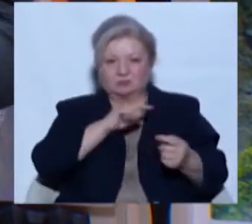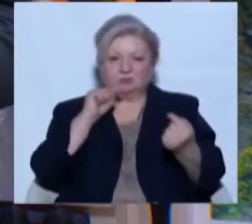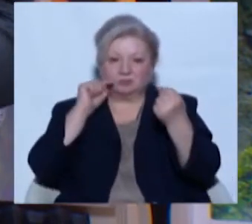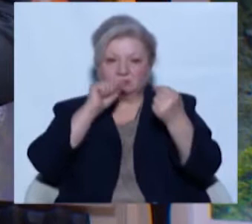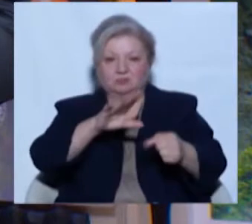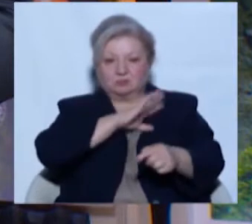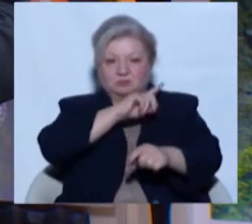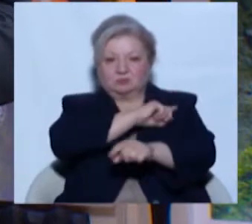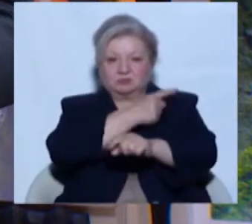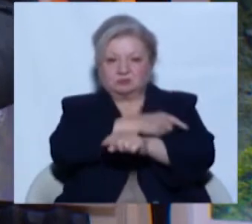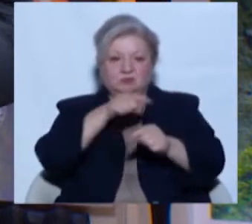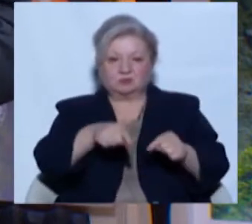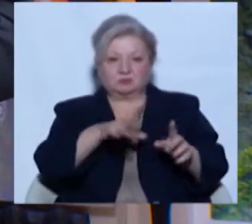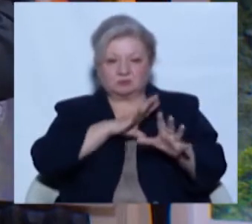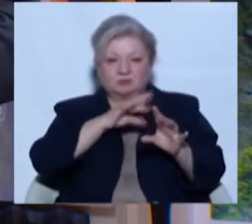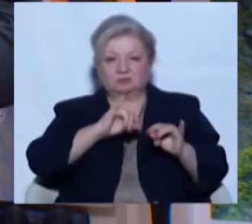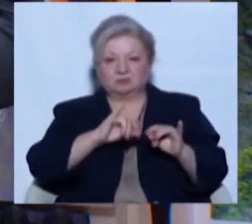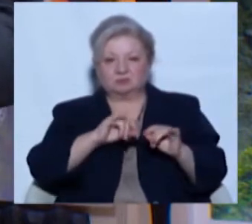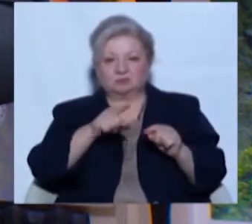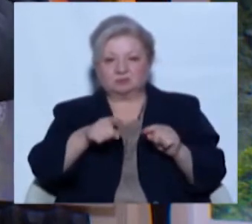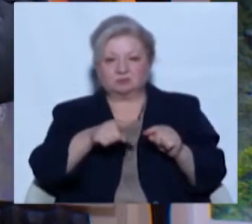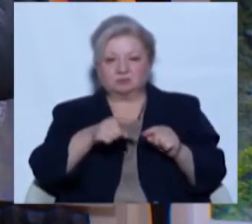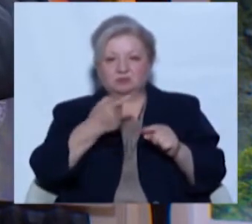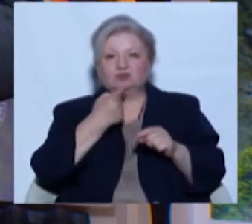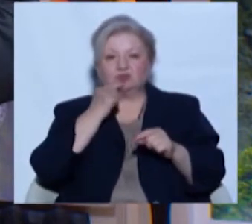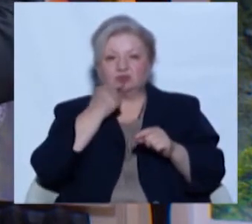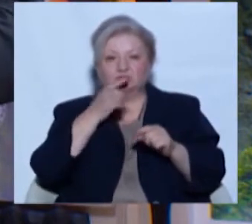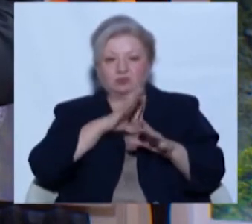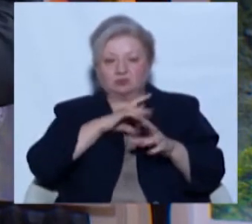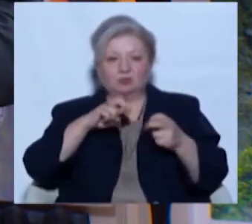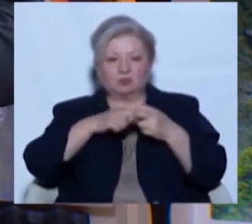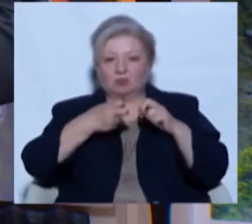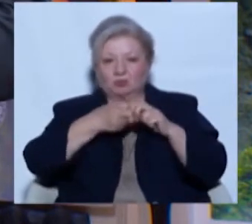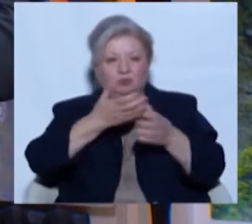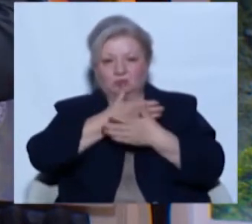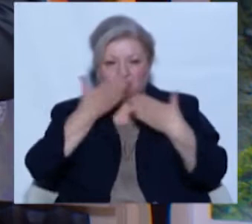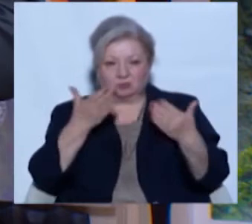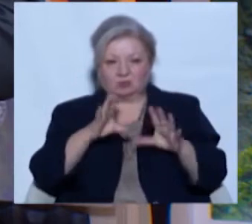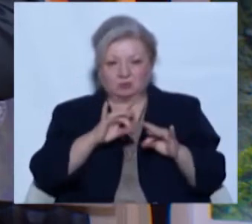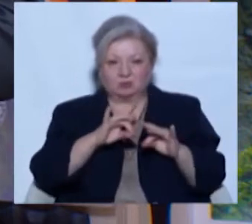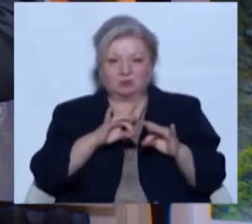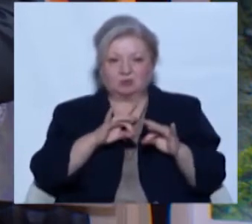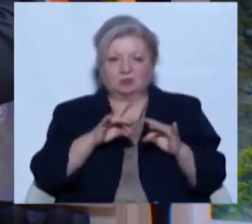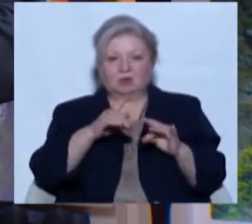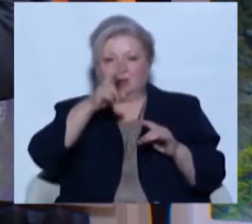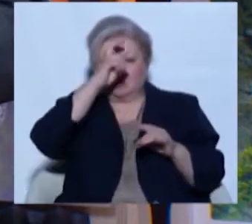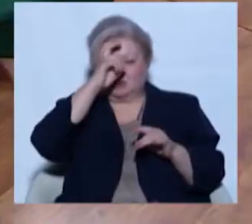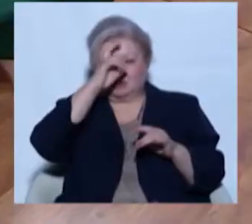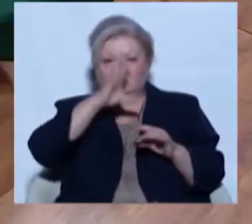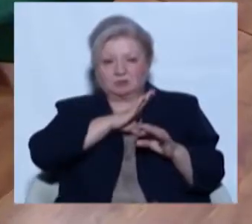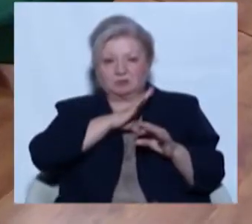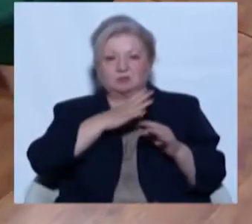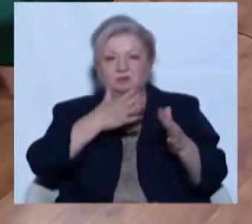დაუპირისპირა ძალა, თუმცა ეს ესკალაცია ძალიან რთულ პრობლემებამდე არ მისულა და ხელისუფლება